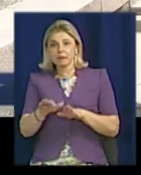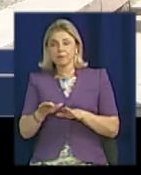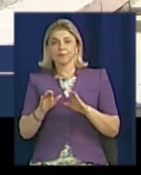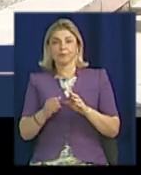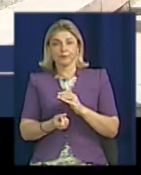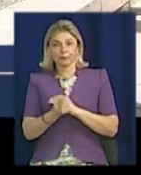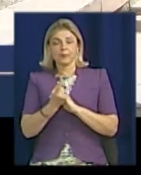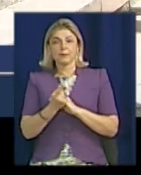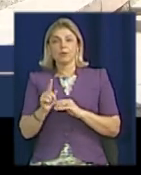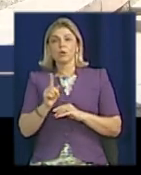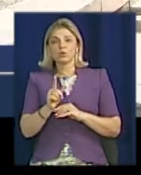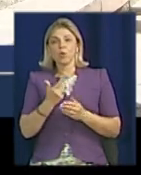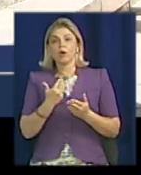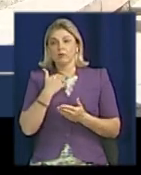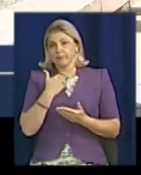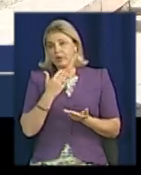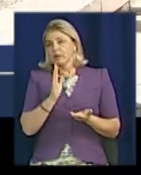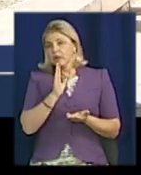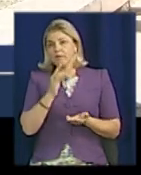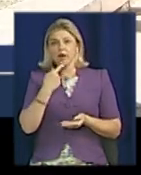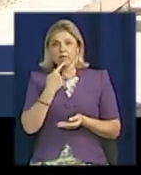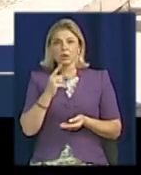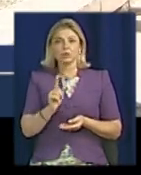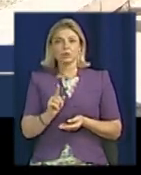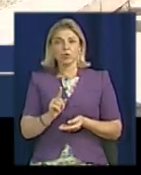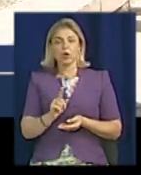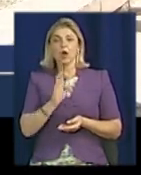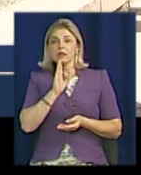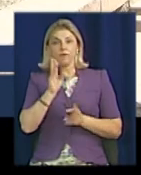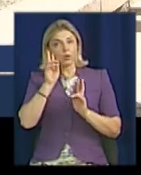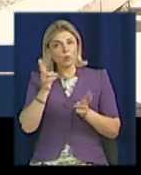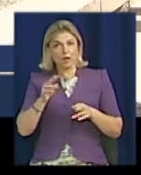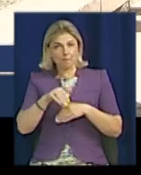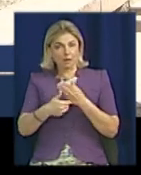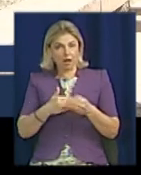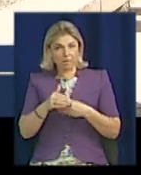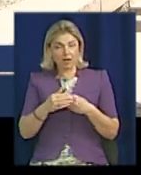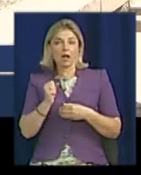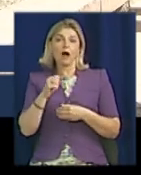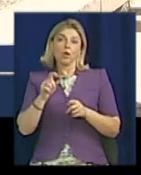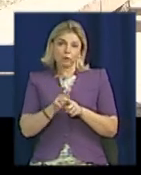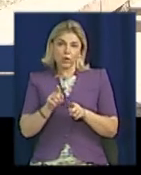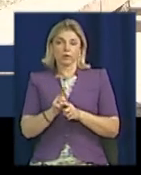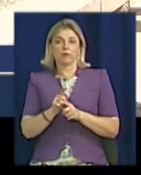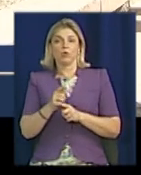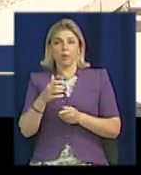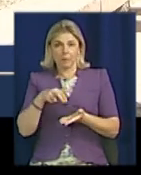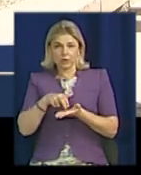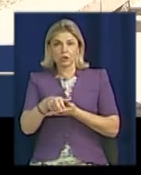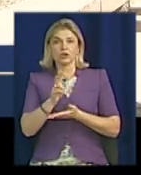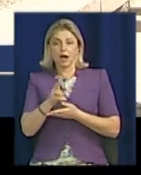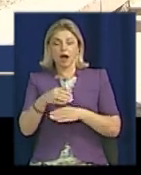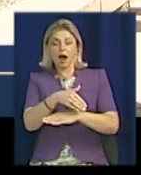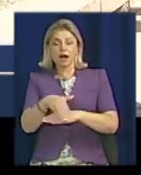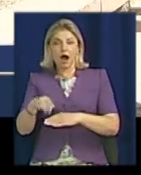що начебто дівчина казала про те, що вона не вміє плавати, але все-таки підійшла до